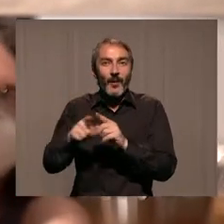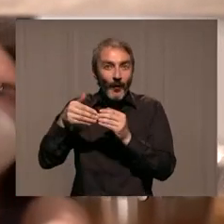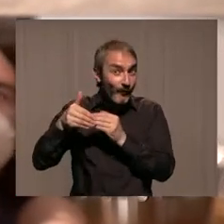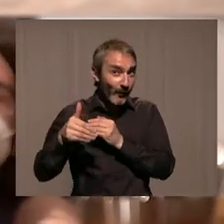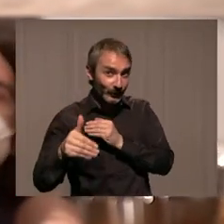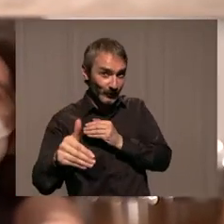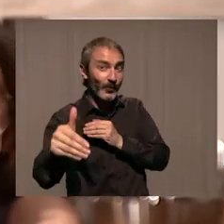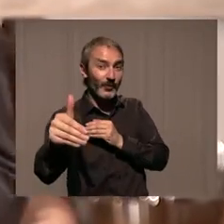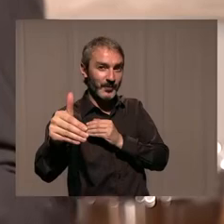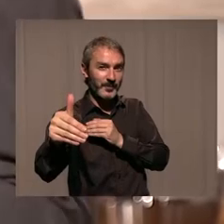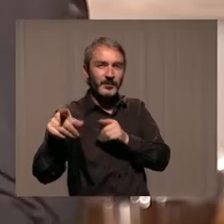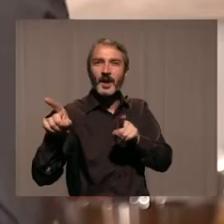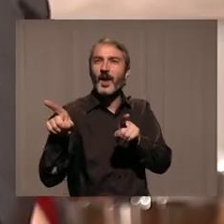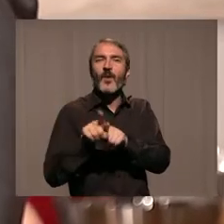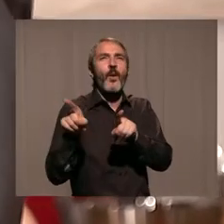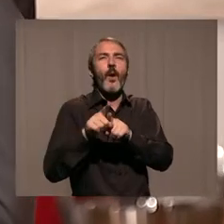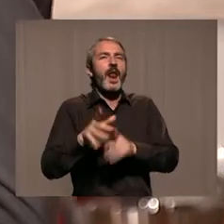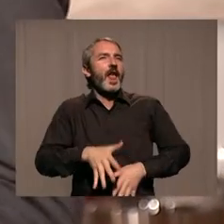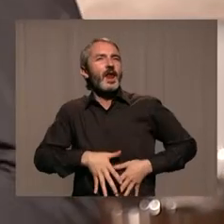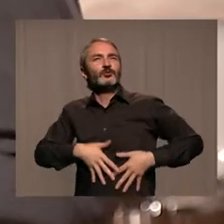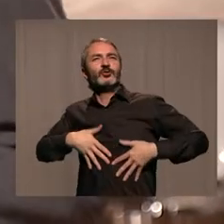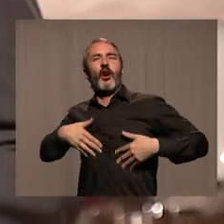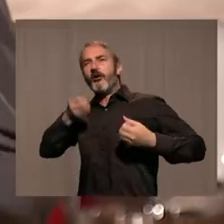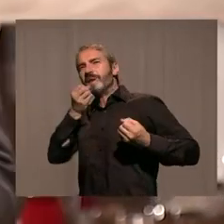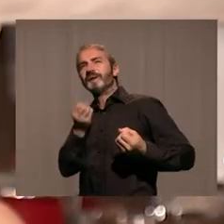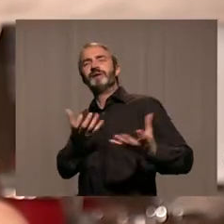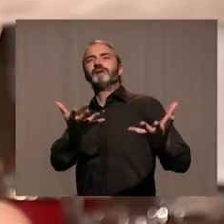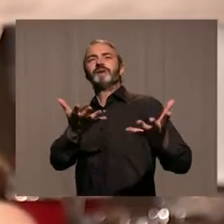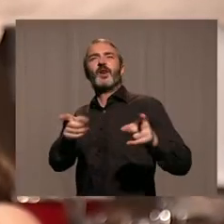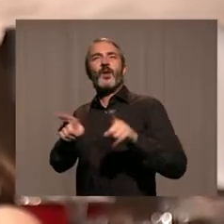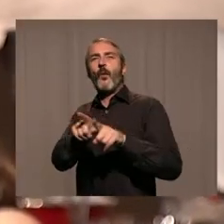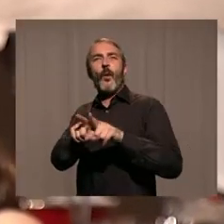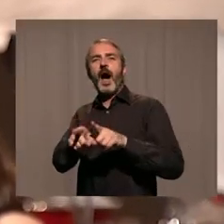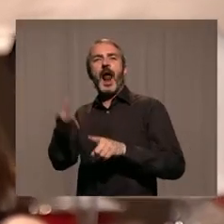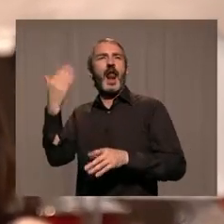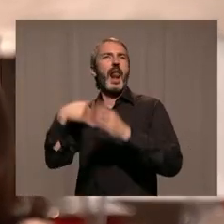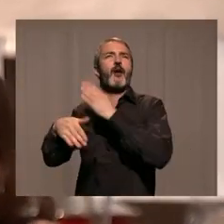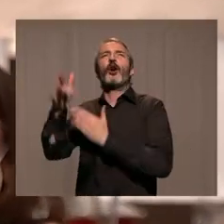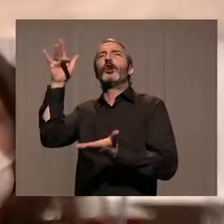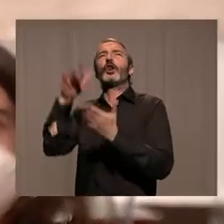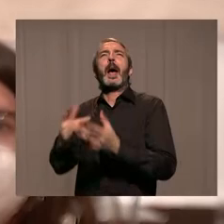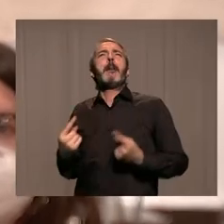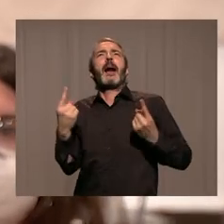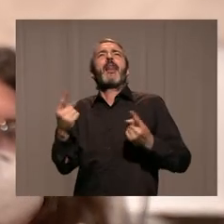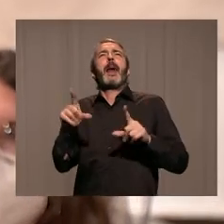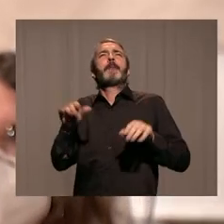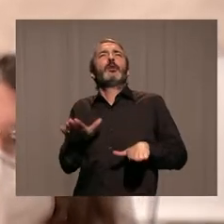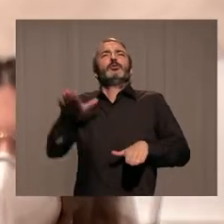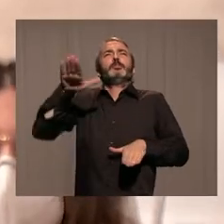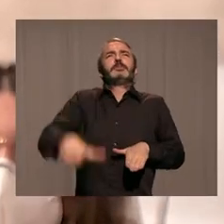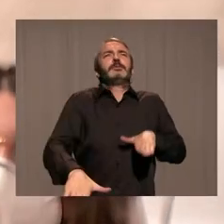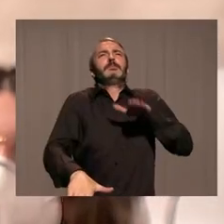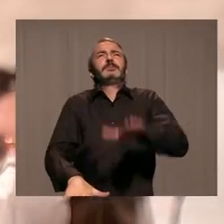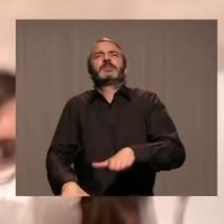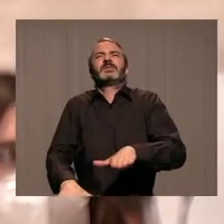futur amb la mateixa il·lusió que quan vau posar els peus per primer cop a la facultat. Sí,